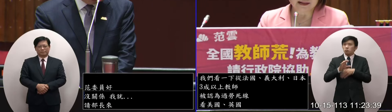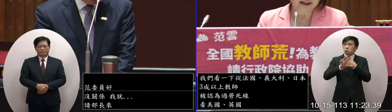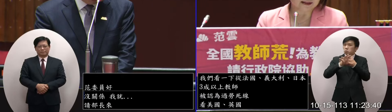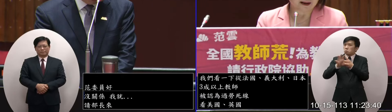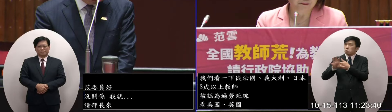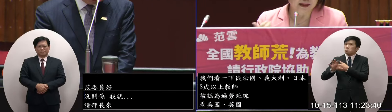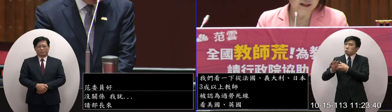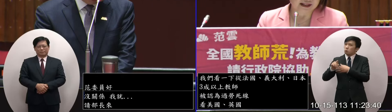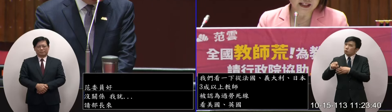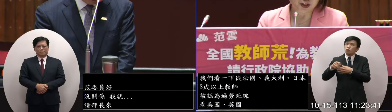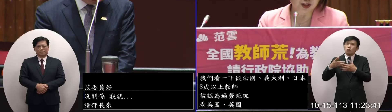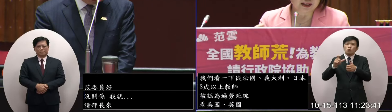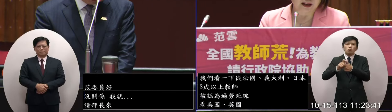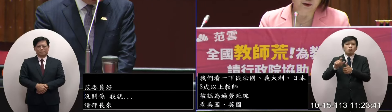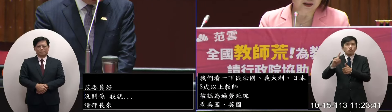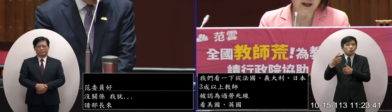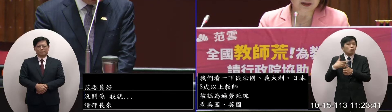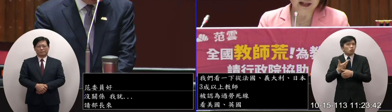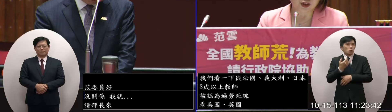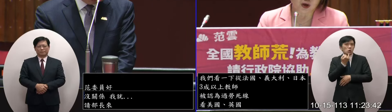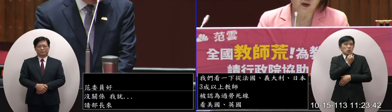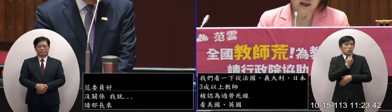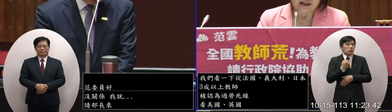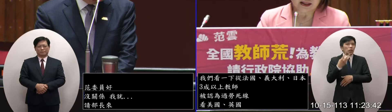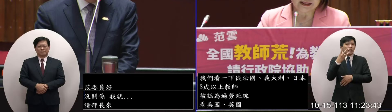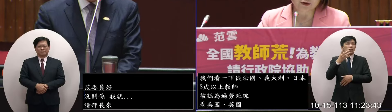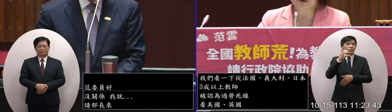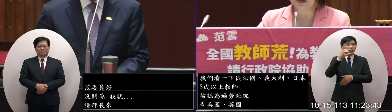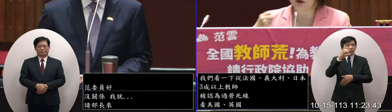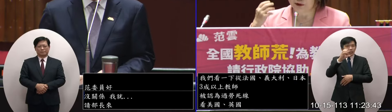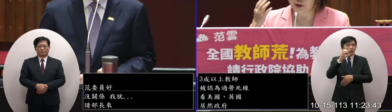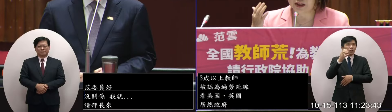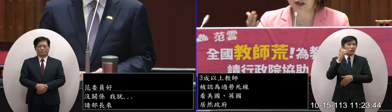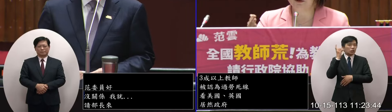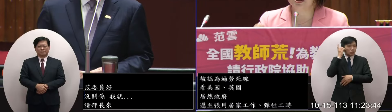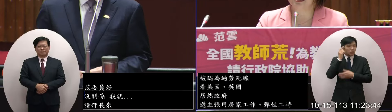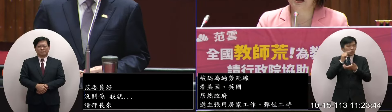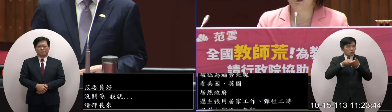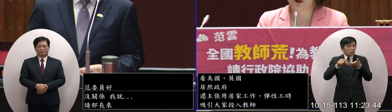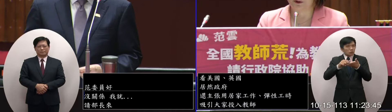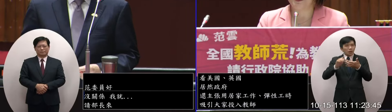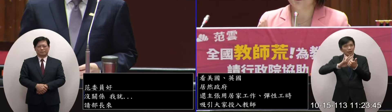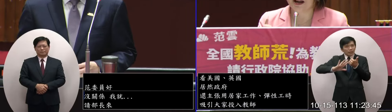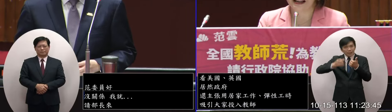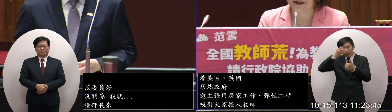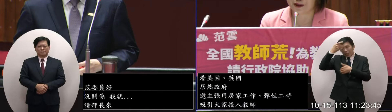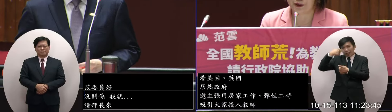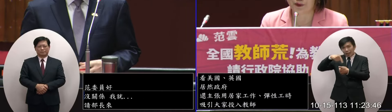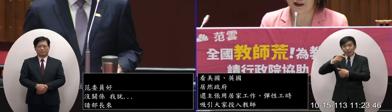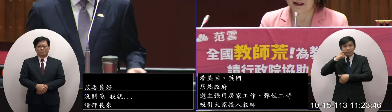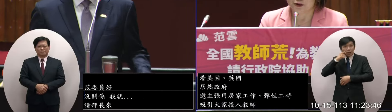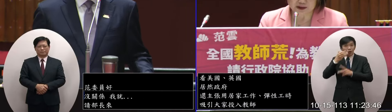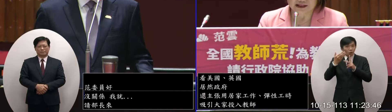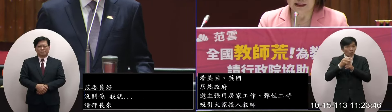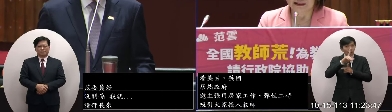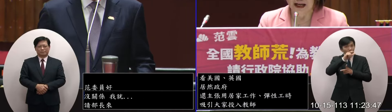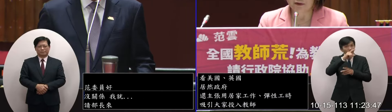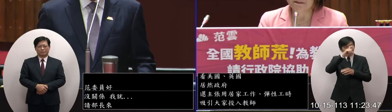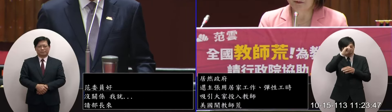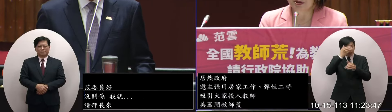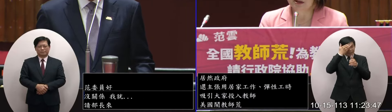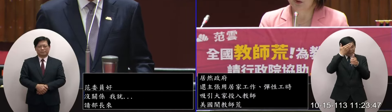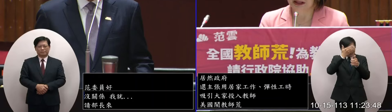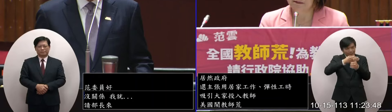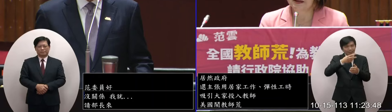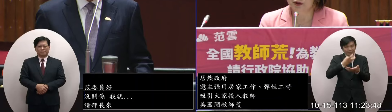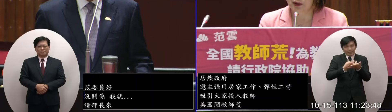是3C产品年轻世代哈、越来越难教哦。那也许是我们对教师的要求越来越多，所以台